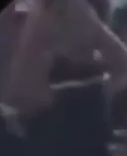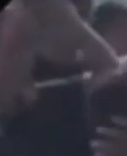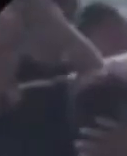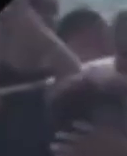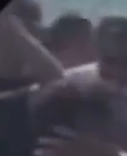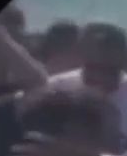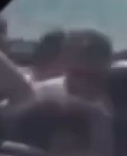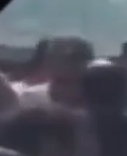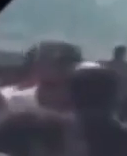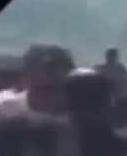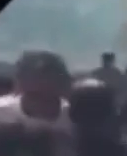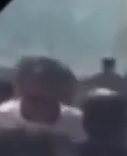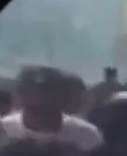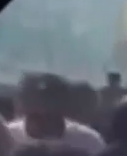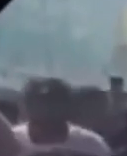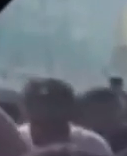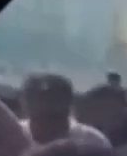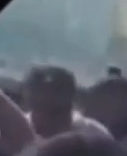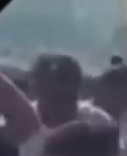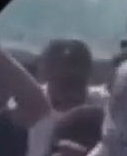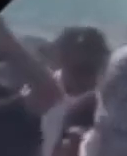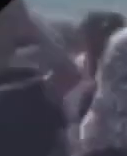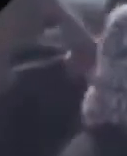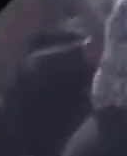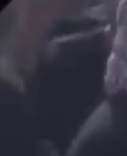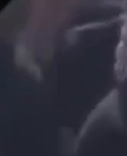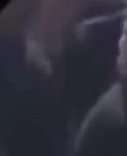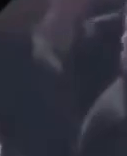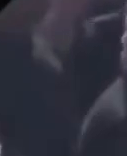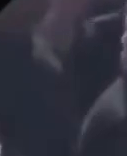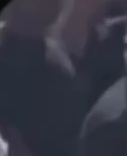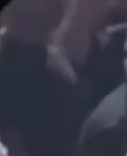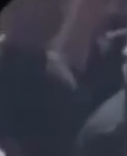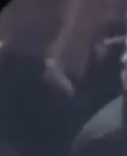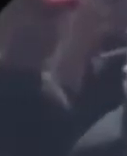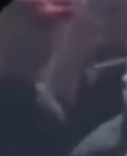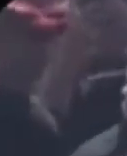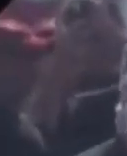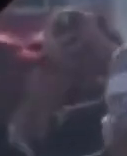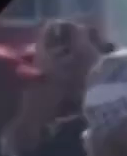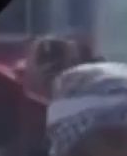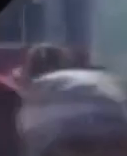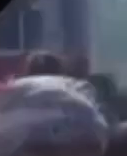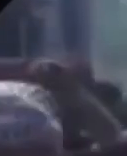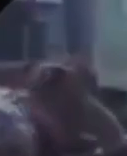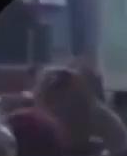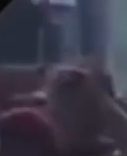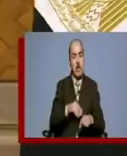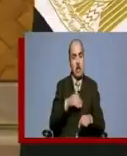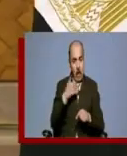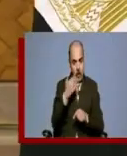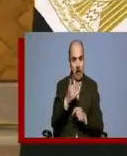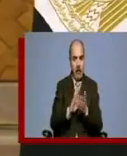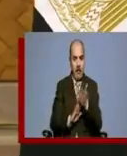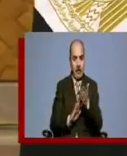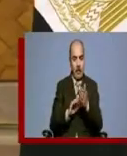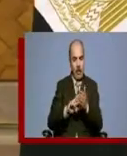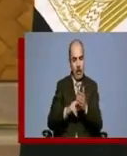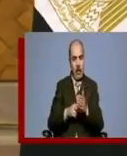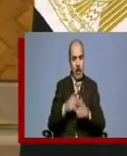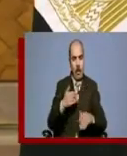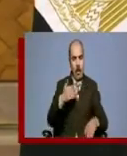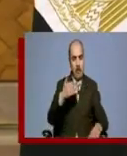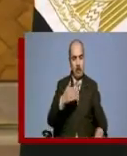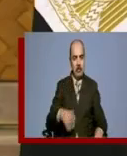قايلين علينا حقوق انسان حقوق انسان حقوق انسان طب هي حقوق الانسان هنا خلاص انعدمت لهيبها حقوق الانسان